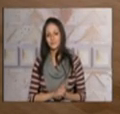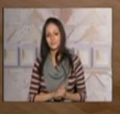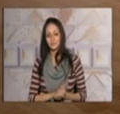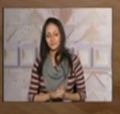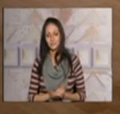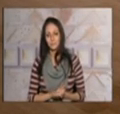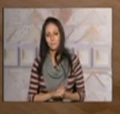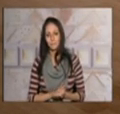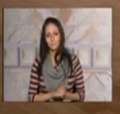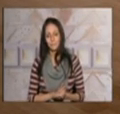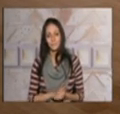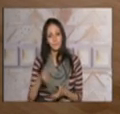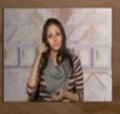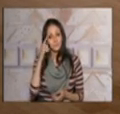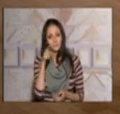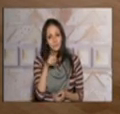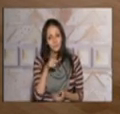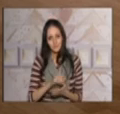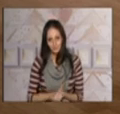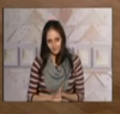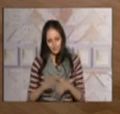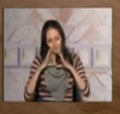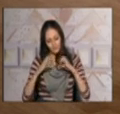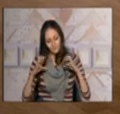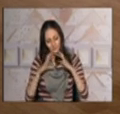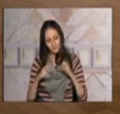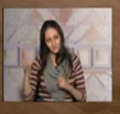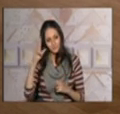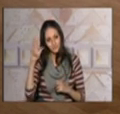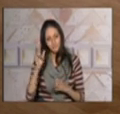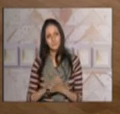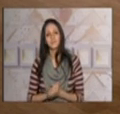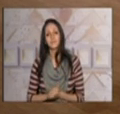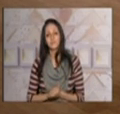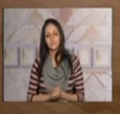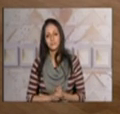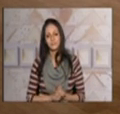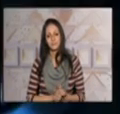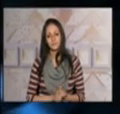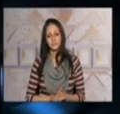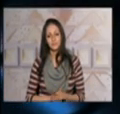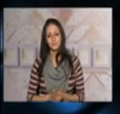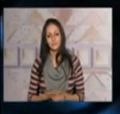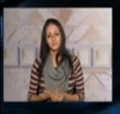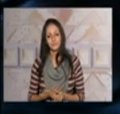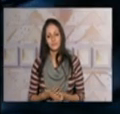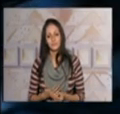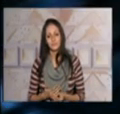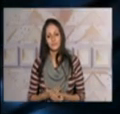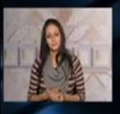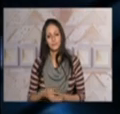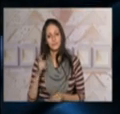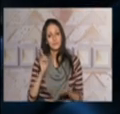لله تمام. يعني افهم من حضرتك يا فندم تفاصيل الخبر. انت عارف حضرتك يا استاذه امنيه ان